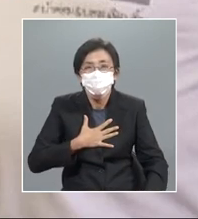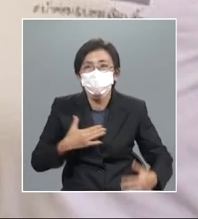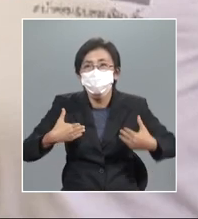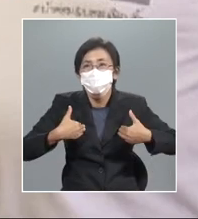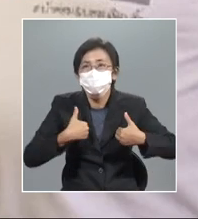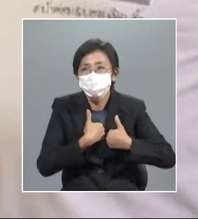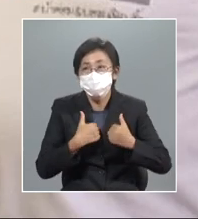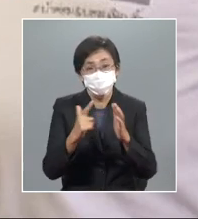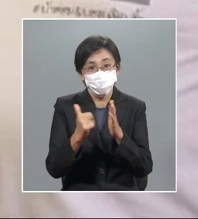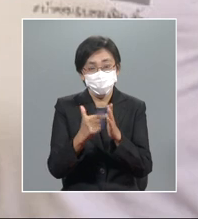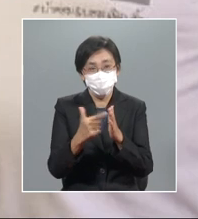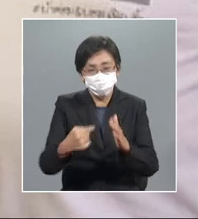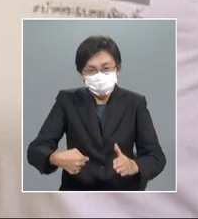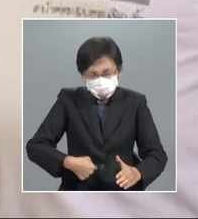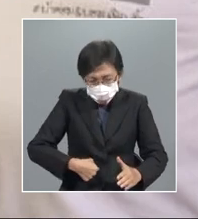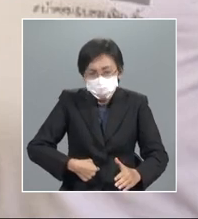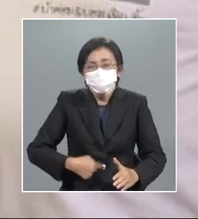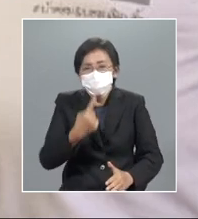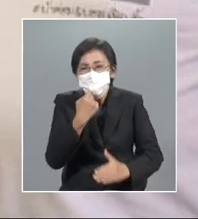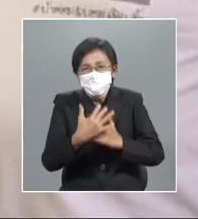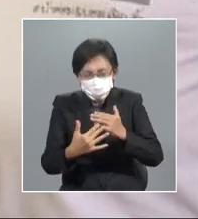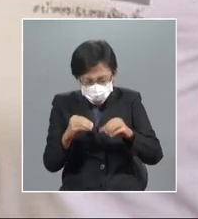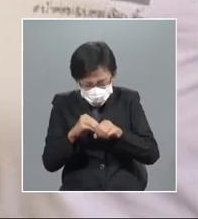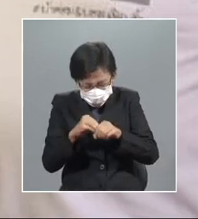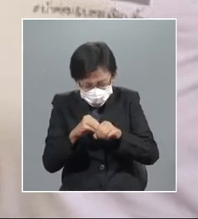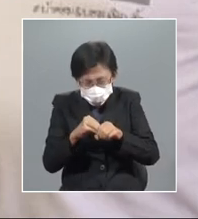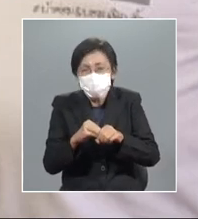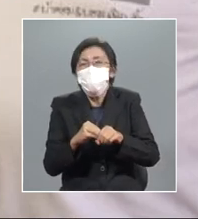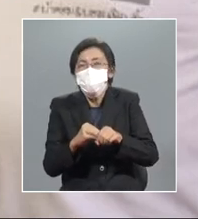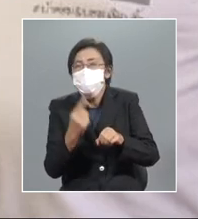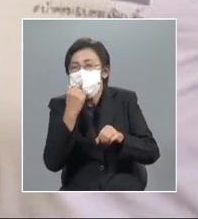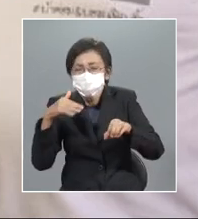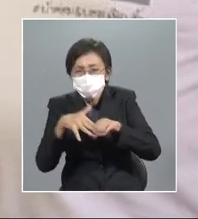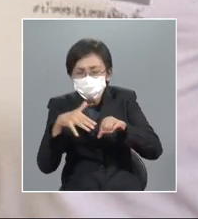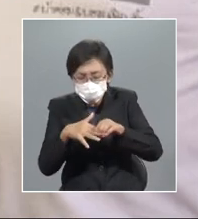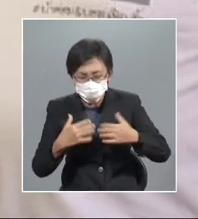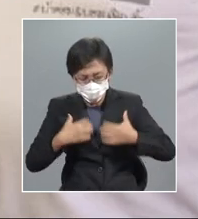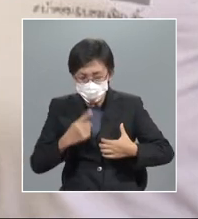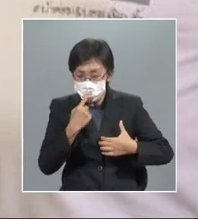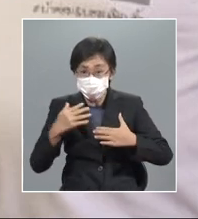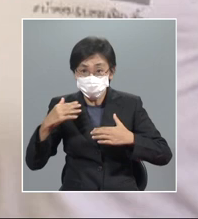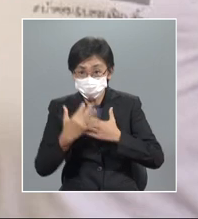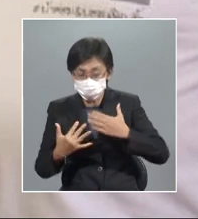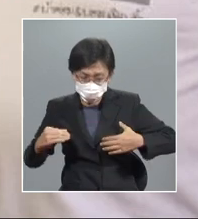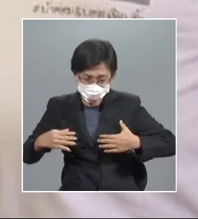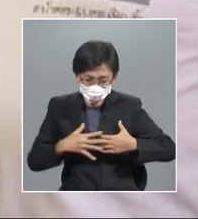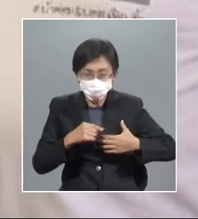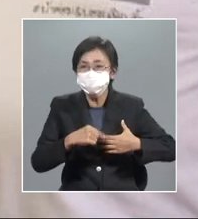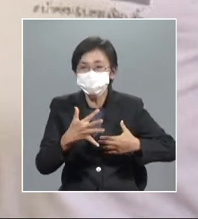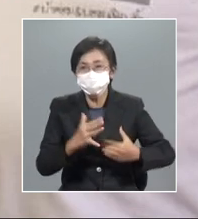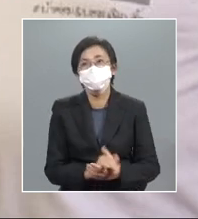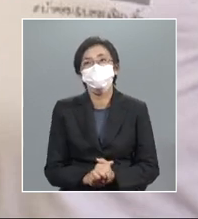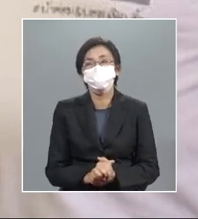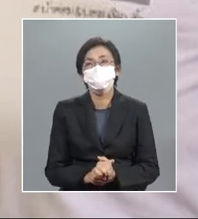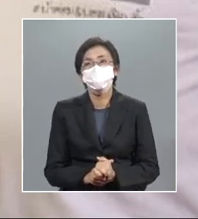ให้ยาละลายลิ่มเลือดๆนะเพราะว่าข้ามีเรื่อยๆนะไปอุดกั้นทำให้เลือกไม่ไปเลี้ยงปอดและหลังจากนั้นกับลำตัวนะค่อมเดี๋ยวไป